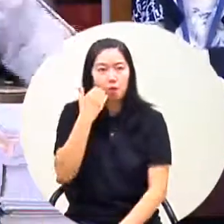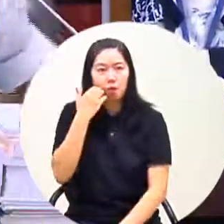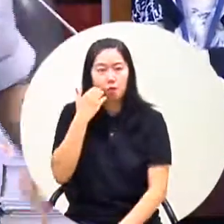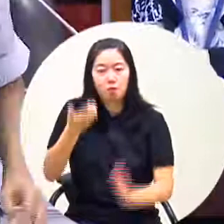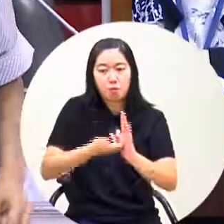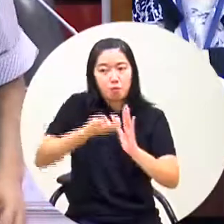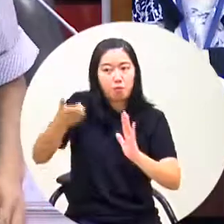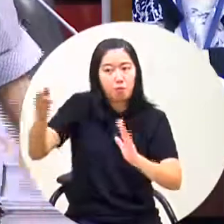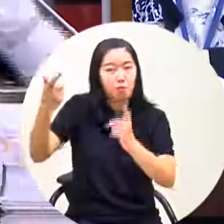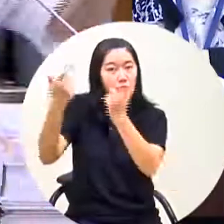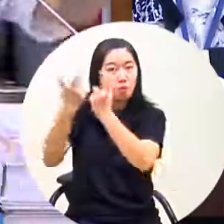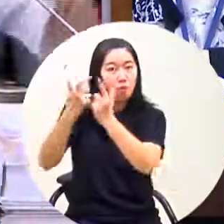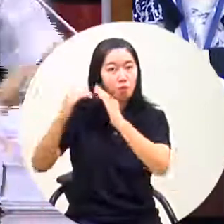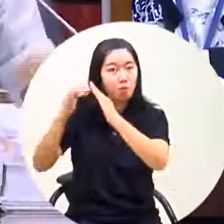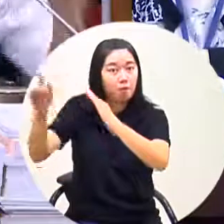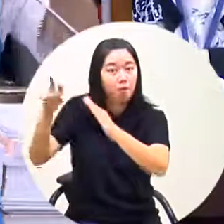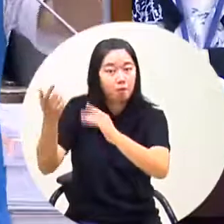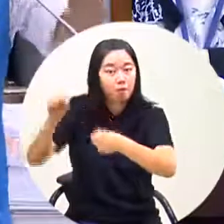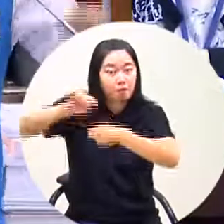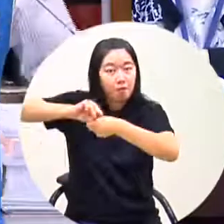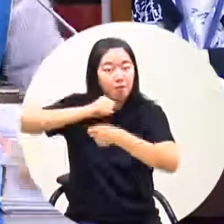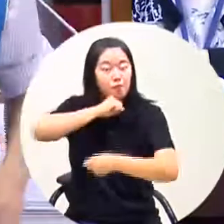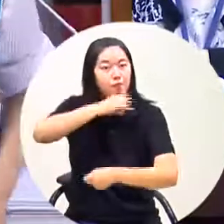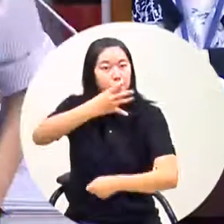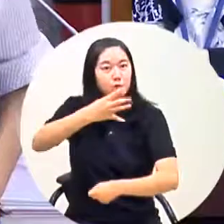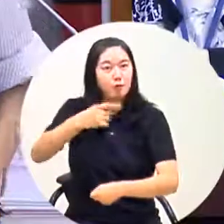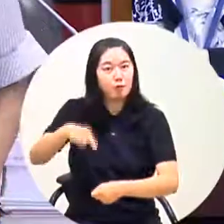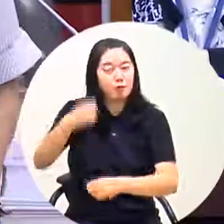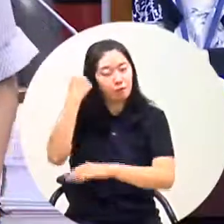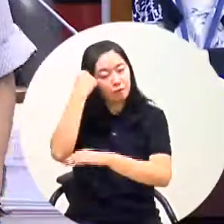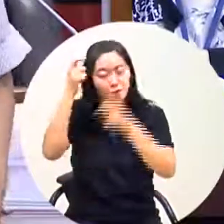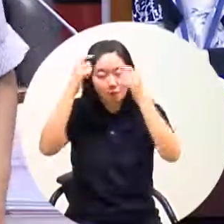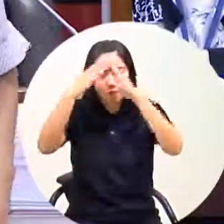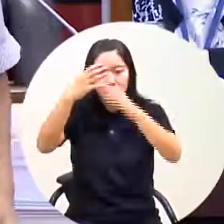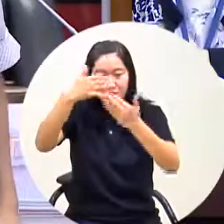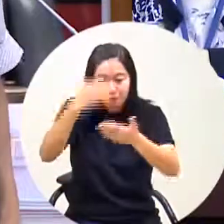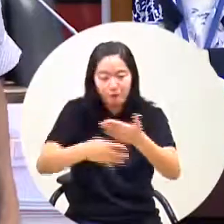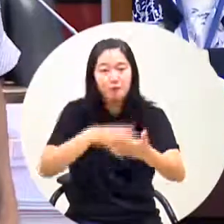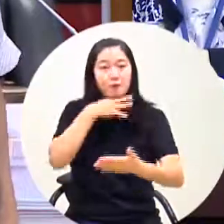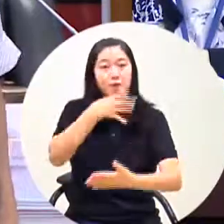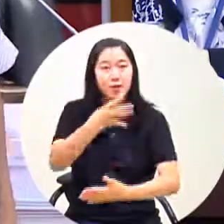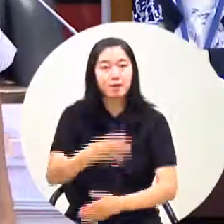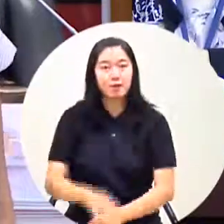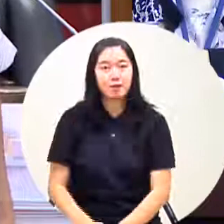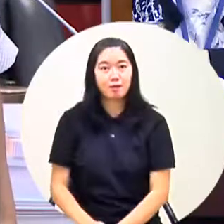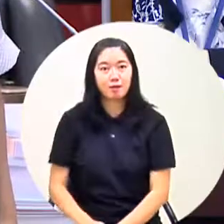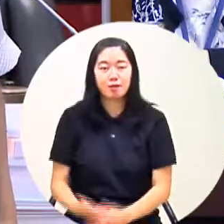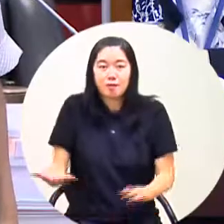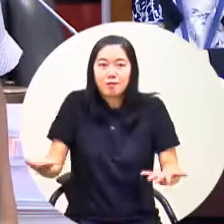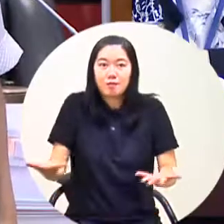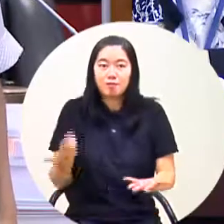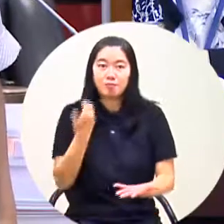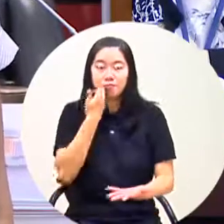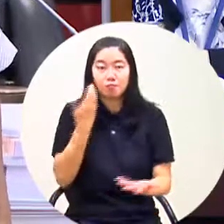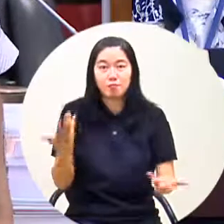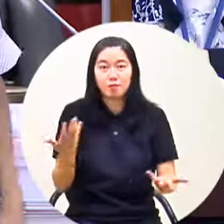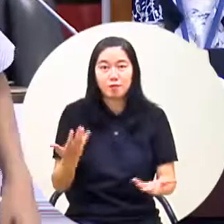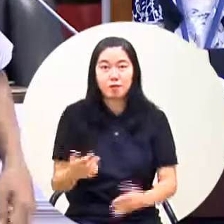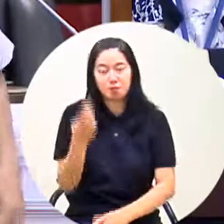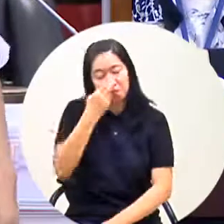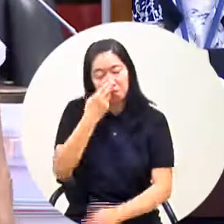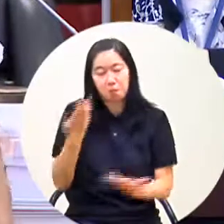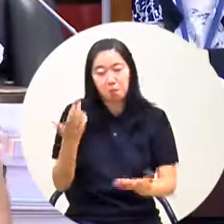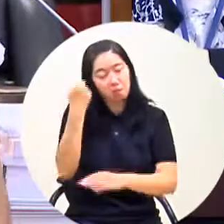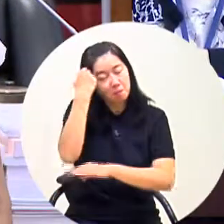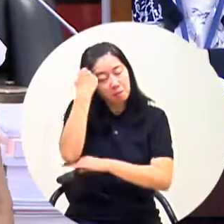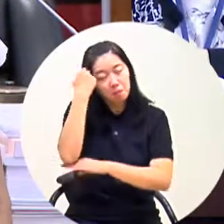给我4岁呢；我若住在高雄市，我减4岁外呢，对不对？啊，三人要住在高雄市啊，对不对？住在高雄市